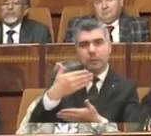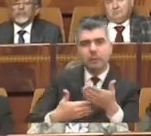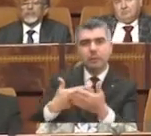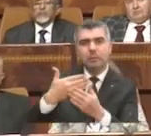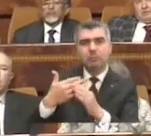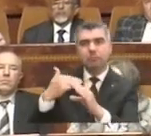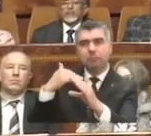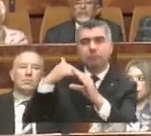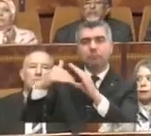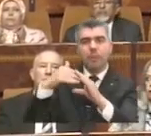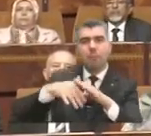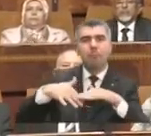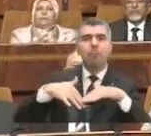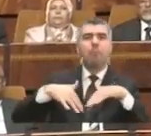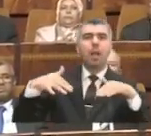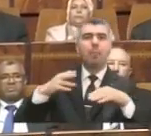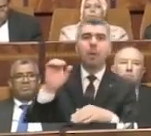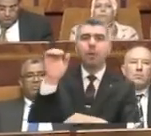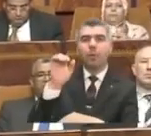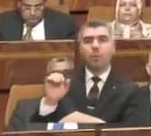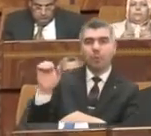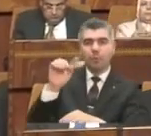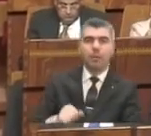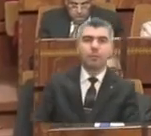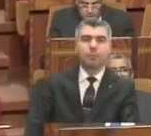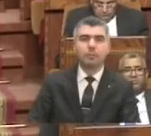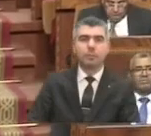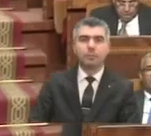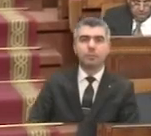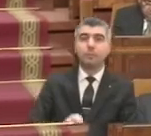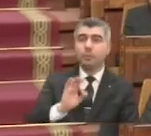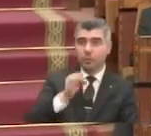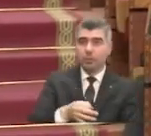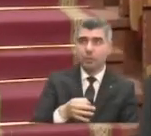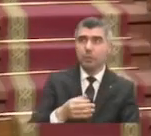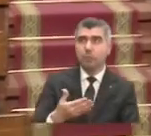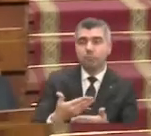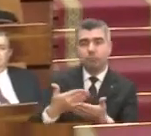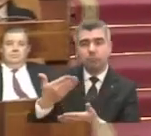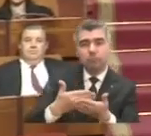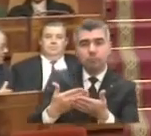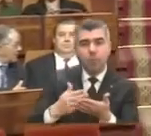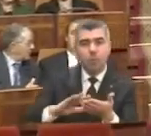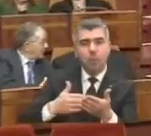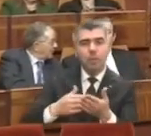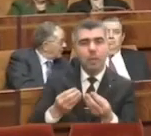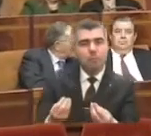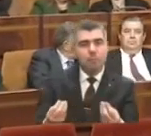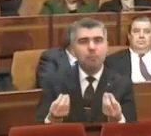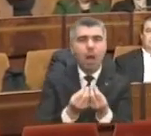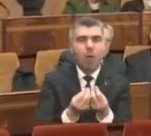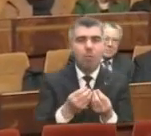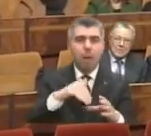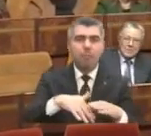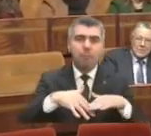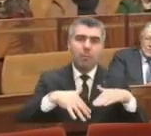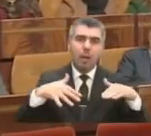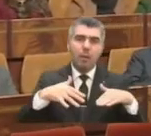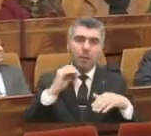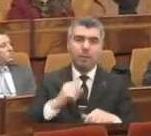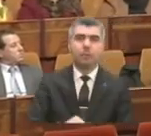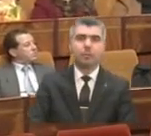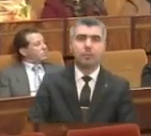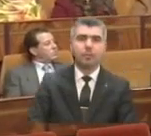للبرلماني الاوروبي كما اصبحت تنسيق البرلماني في عده محاور وقضايا